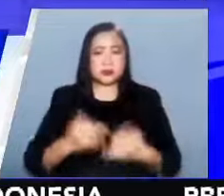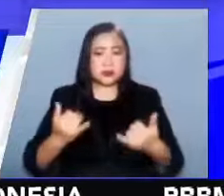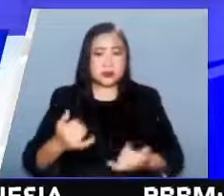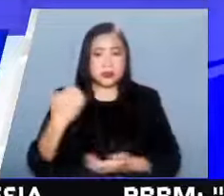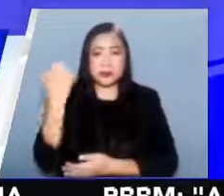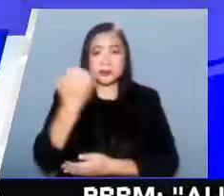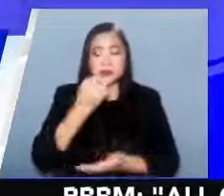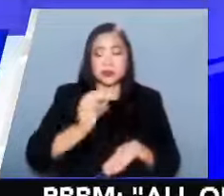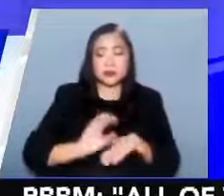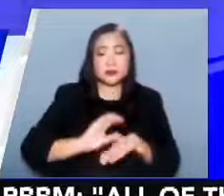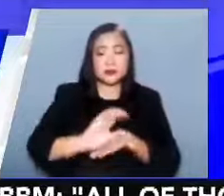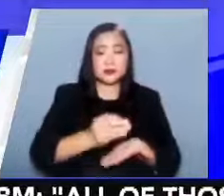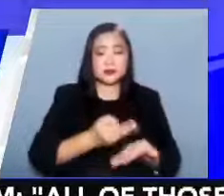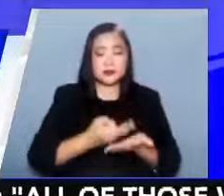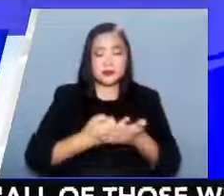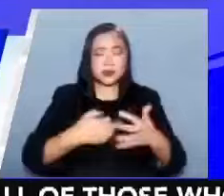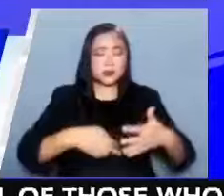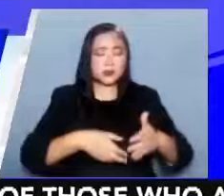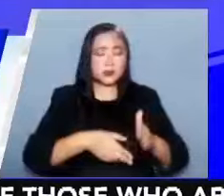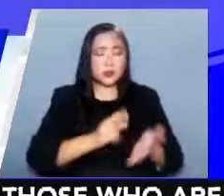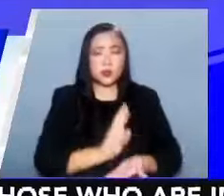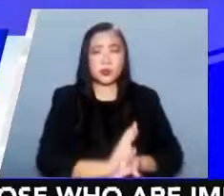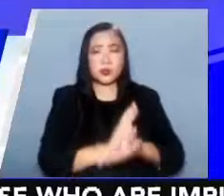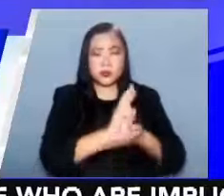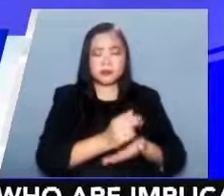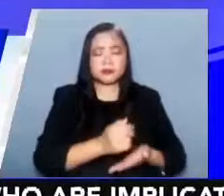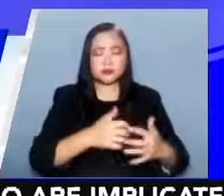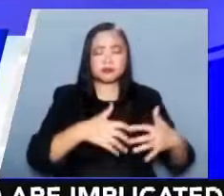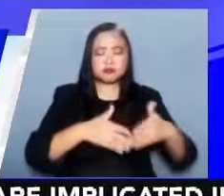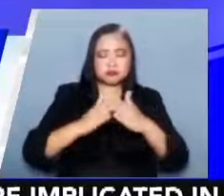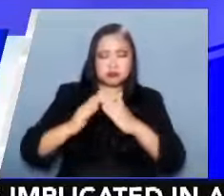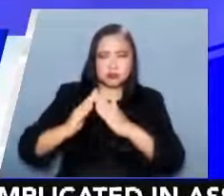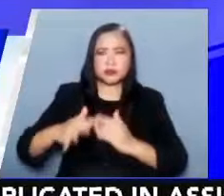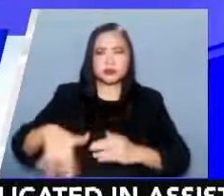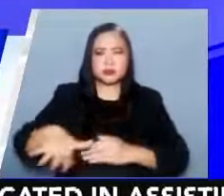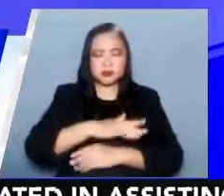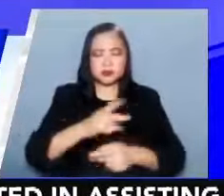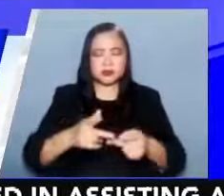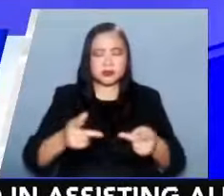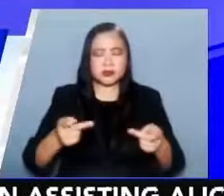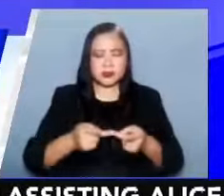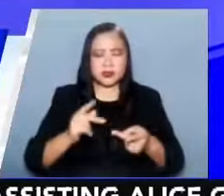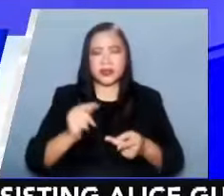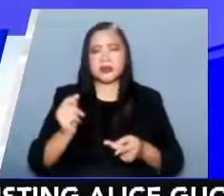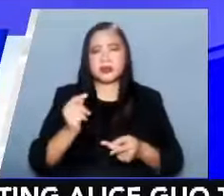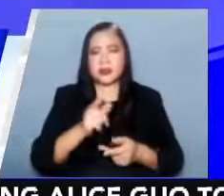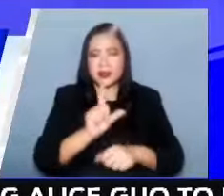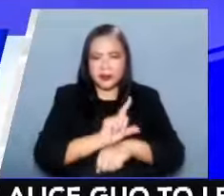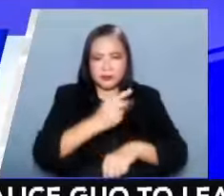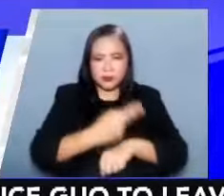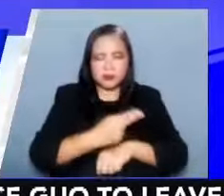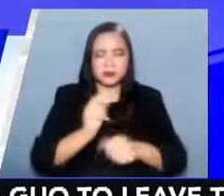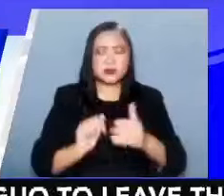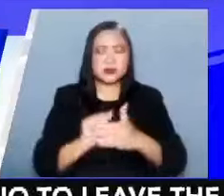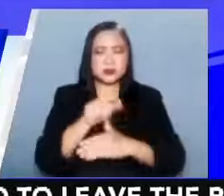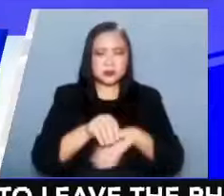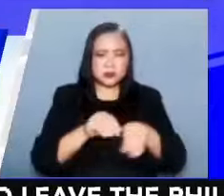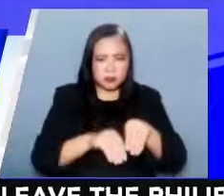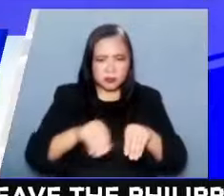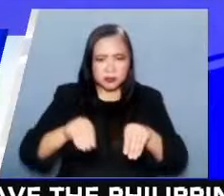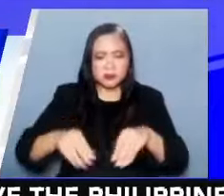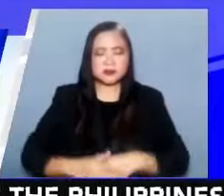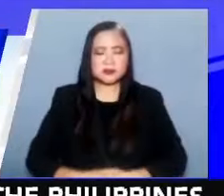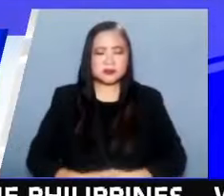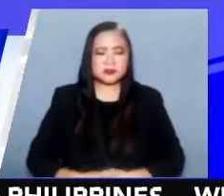ng mga apektadong lugar, pati na rin sa kabuhayan at agrikultura. Nitong Lunes, kabilang mga bayan ng Milaor